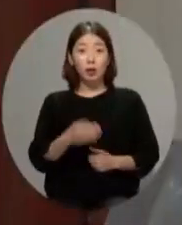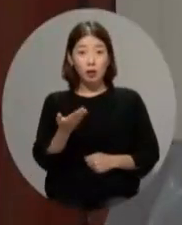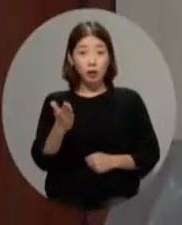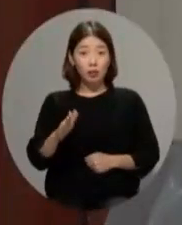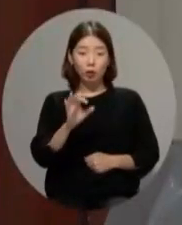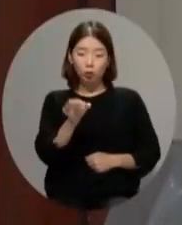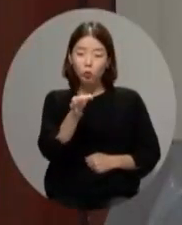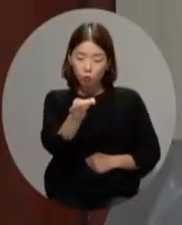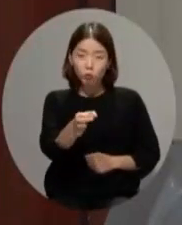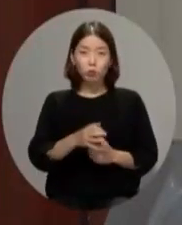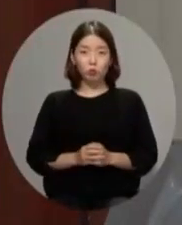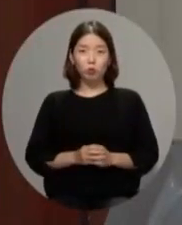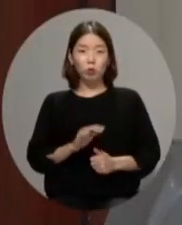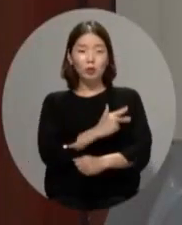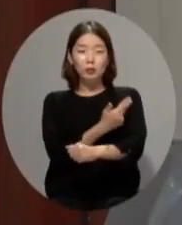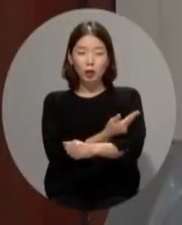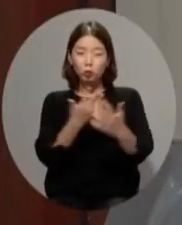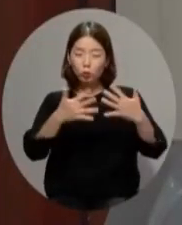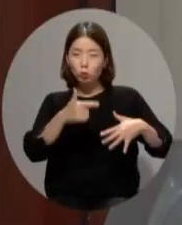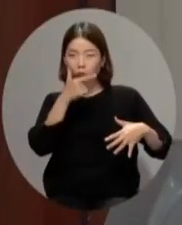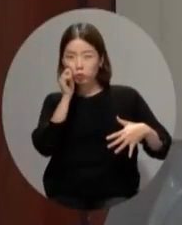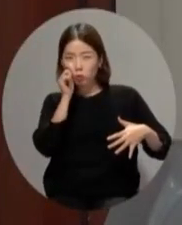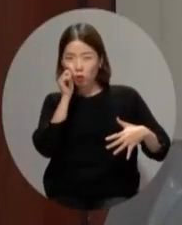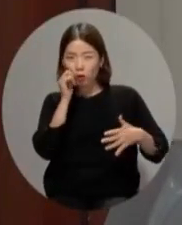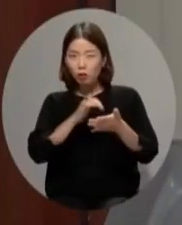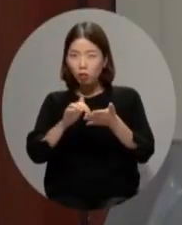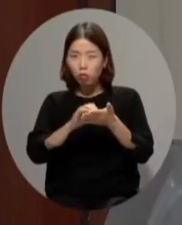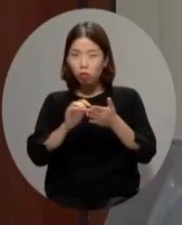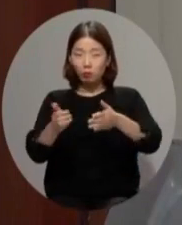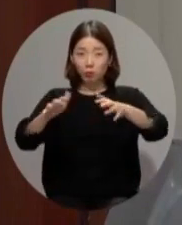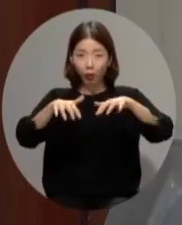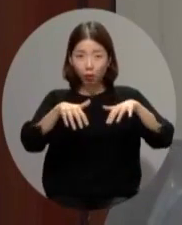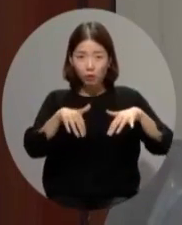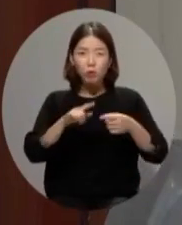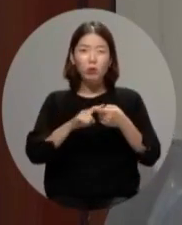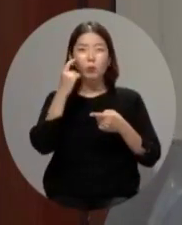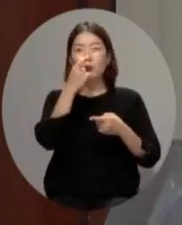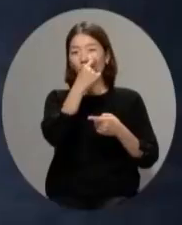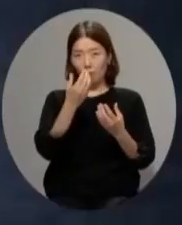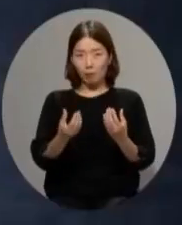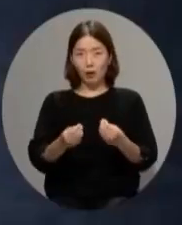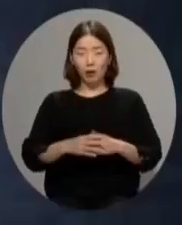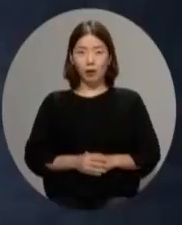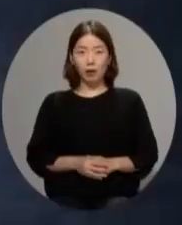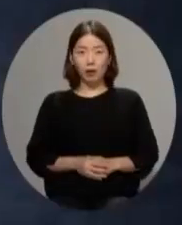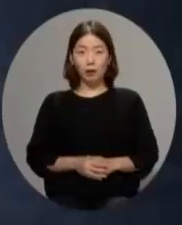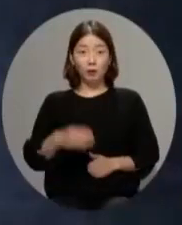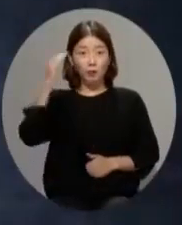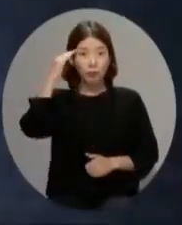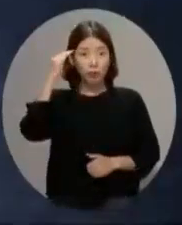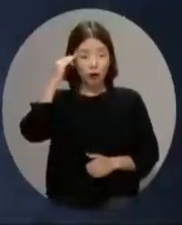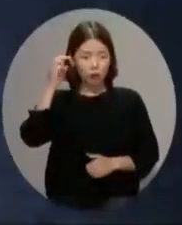하지만 참가비를 지원해주며 자격 조건의 미달인 초등학생 다수를 참가시킨 사실이 확인됐습니다.